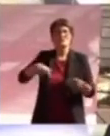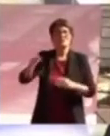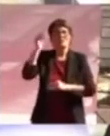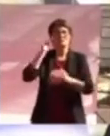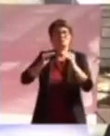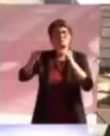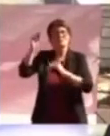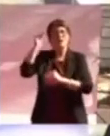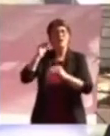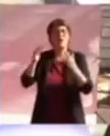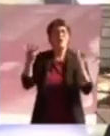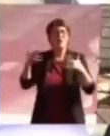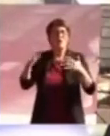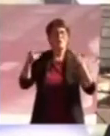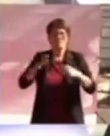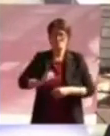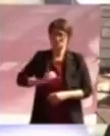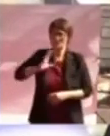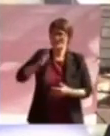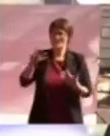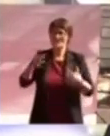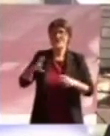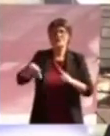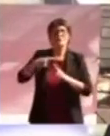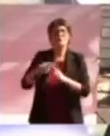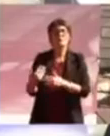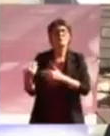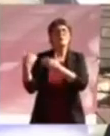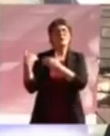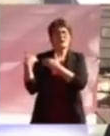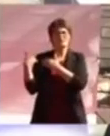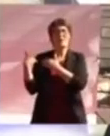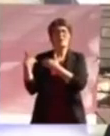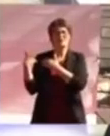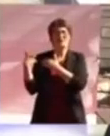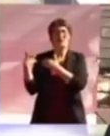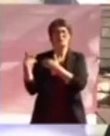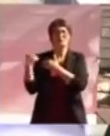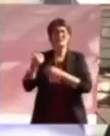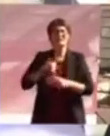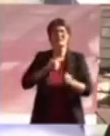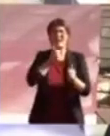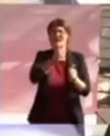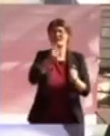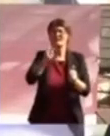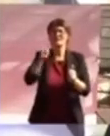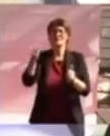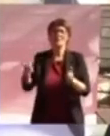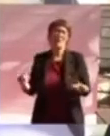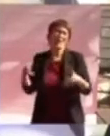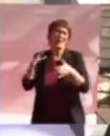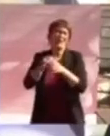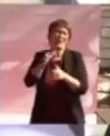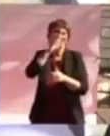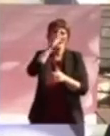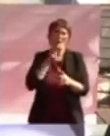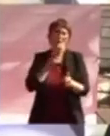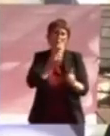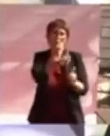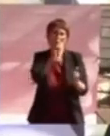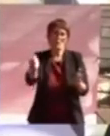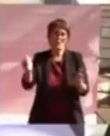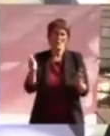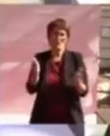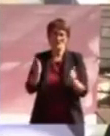in cui lavora e per le responsabilità individuale rispetto a ruolo che svolge in